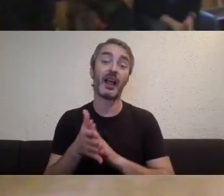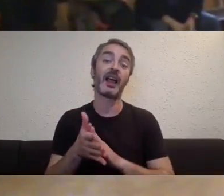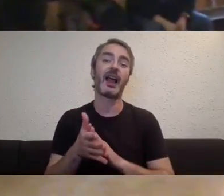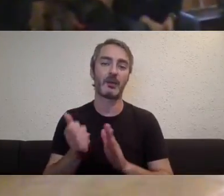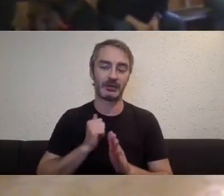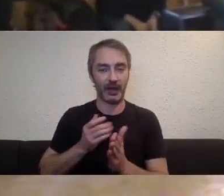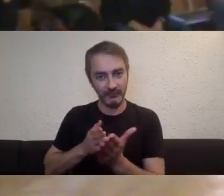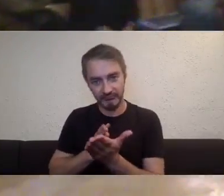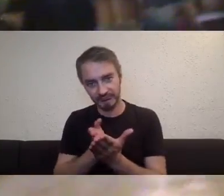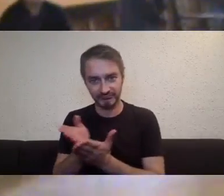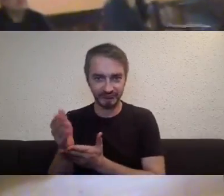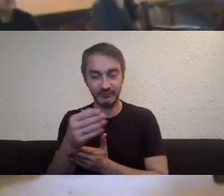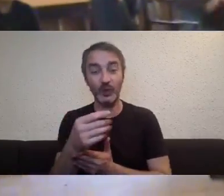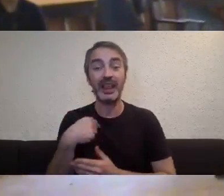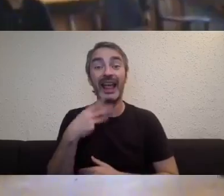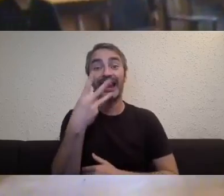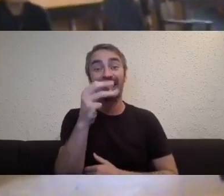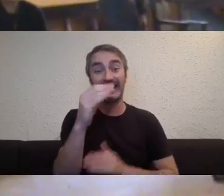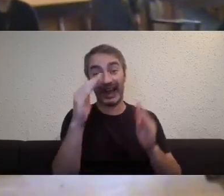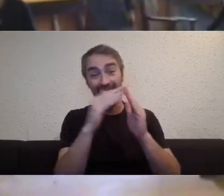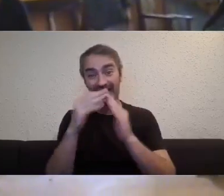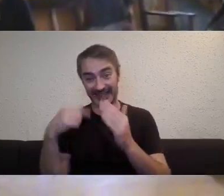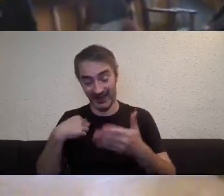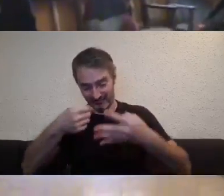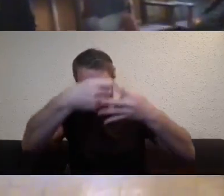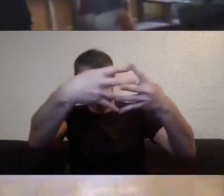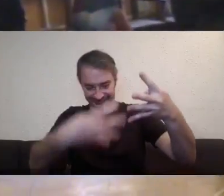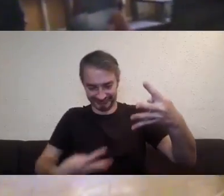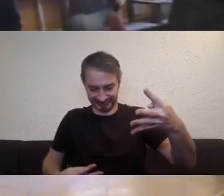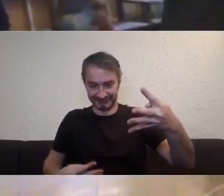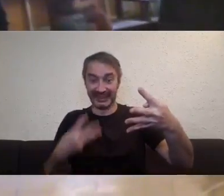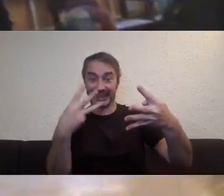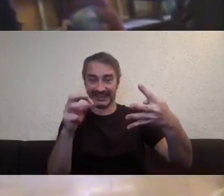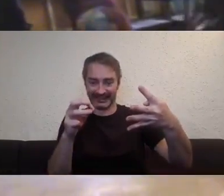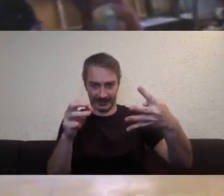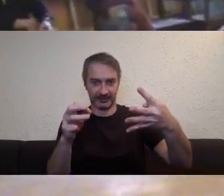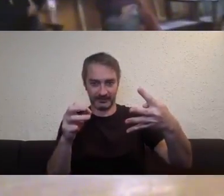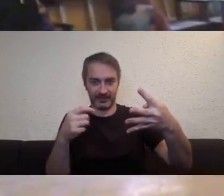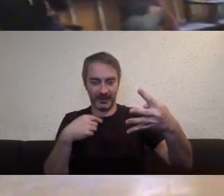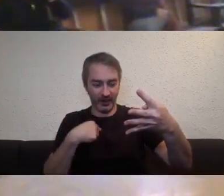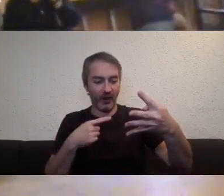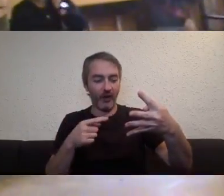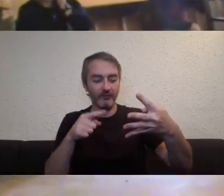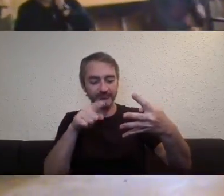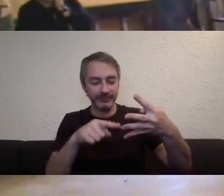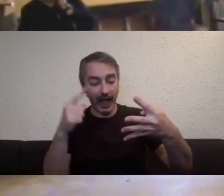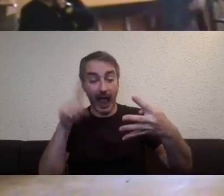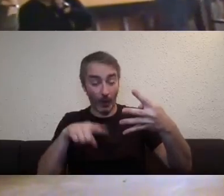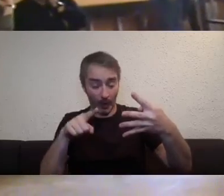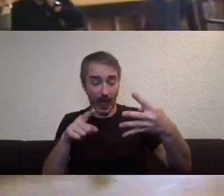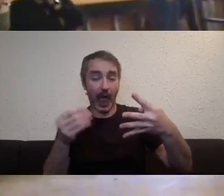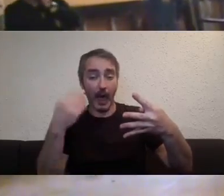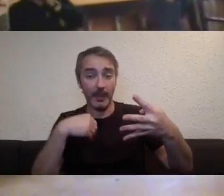acabem dient que mentre fèiem el recorregut hem passat de les 30 cases ocupades que tenia jo apuntades, que ja sabia jo que